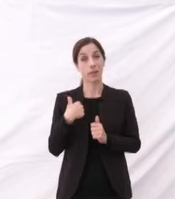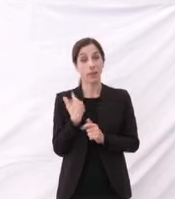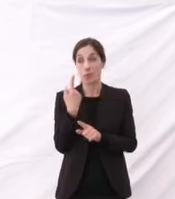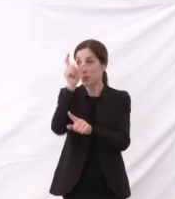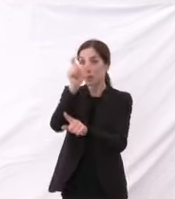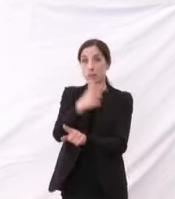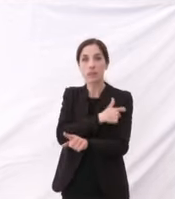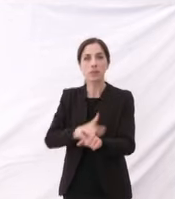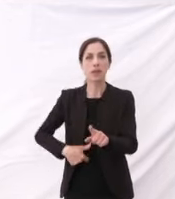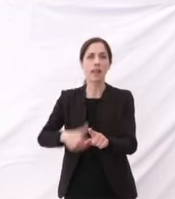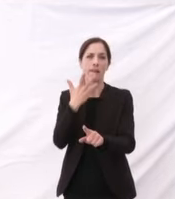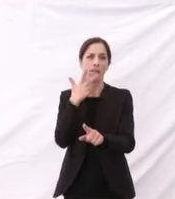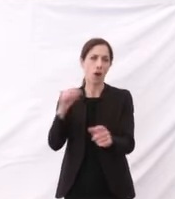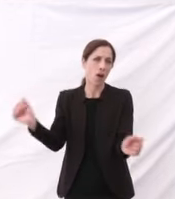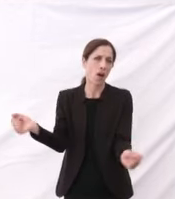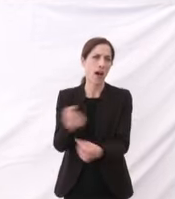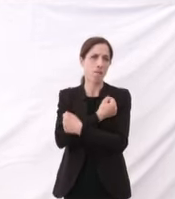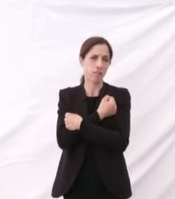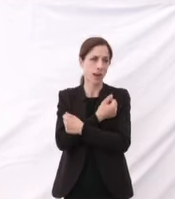sindaco.